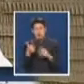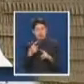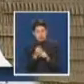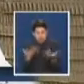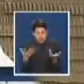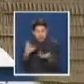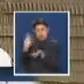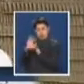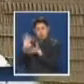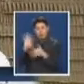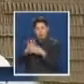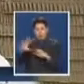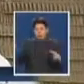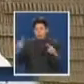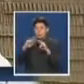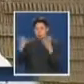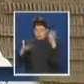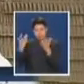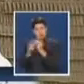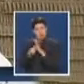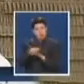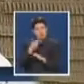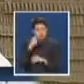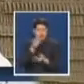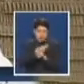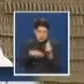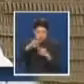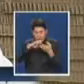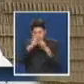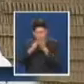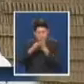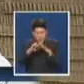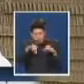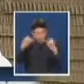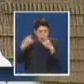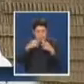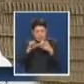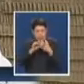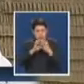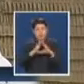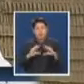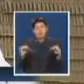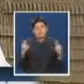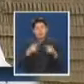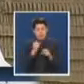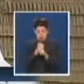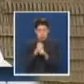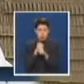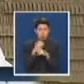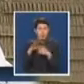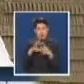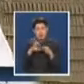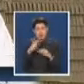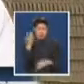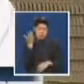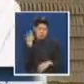รมนะอย่างนี้ก็จะทำไปนะครับแล้วก็ต้องเร่งสางปมความขัดแย้งทั้งหลายนโยบายที่ทางคุณอภิรักษ์เ